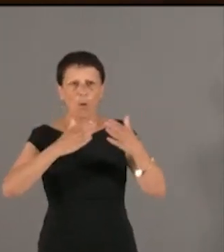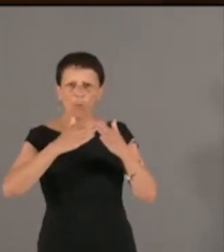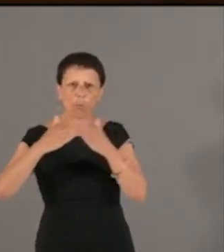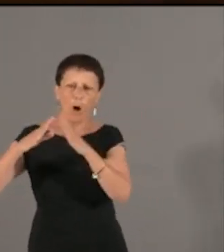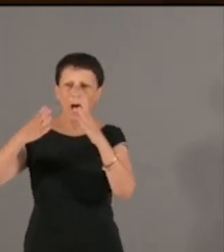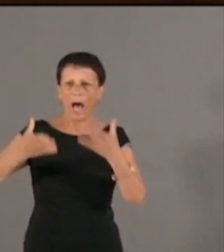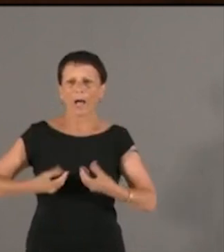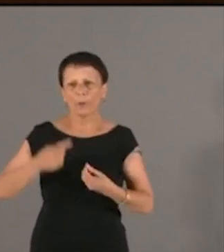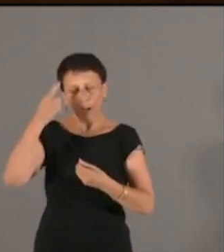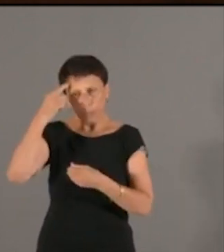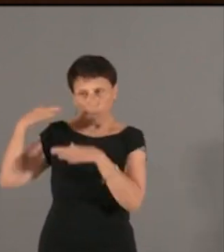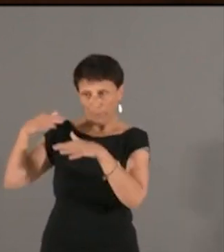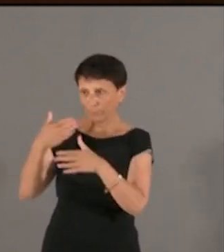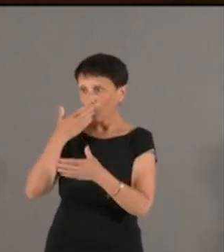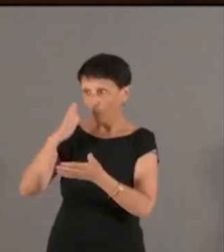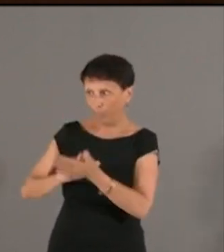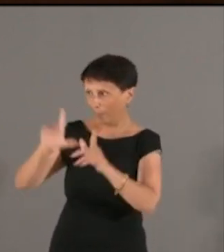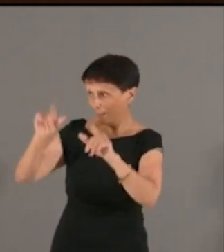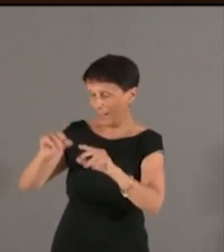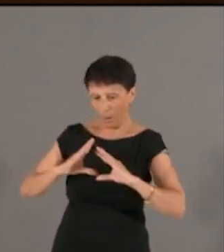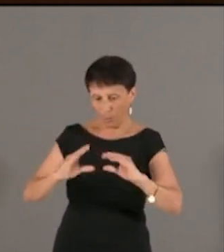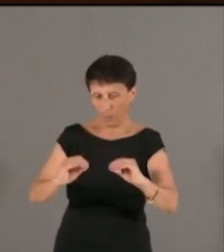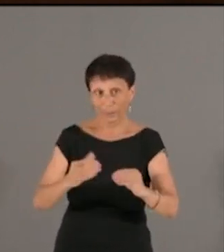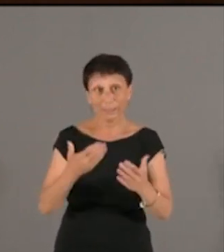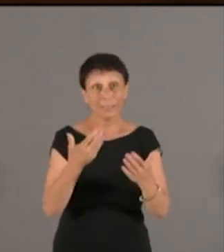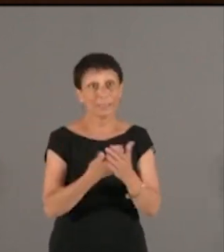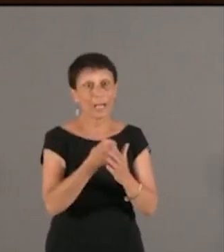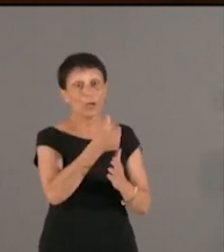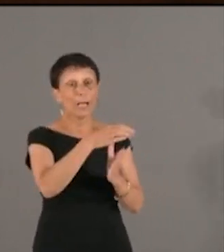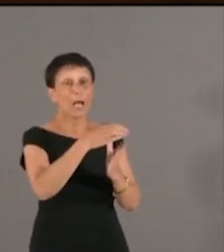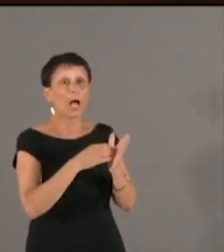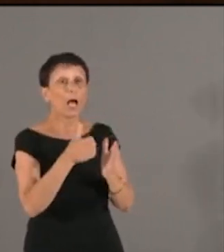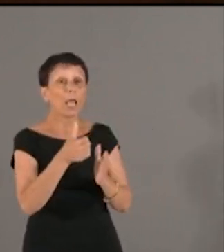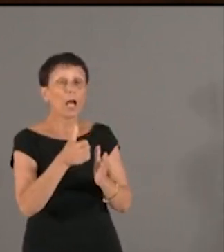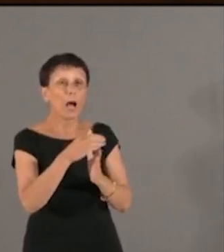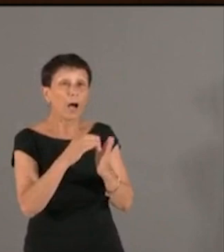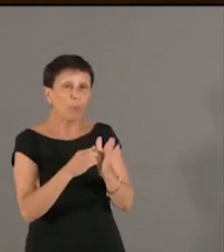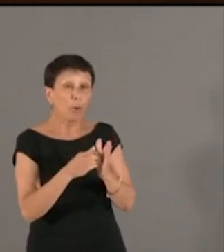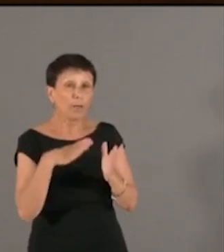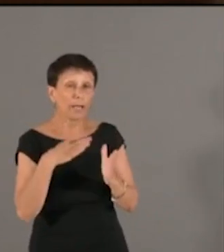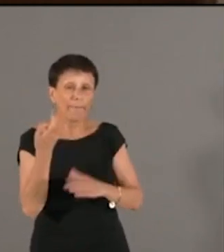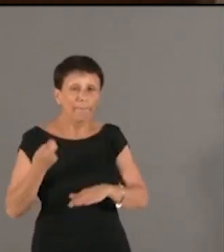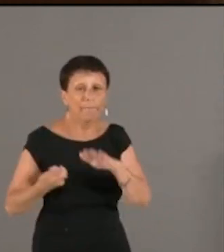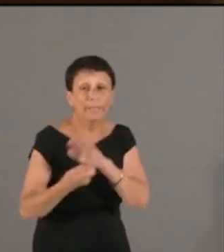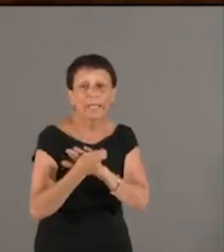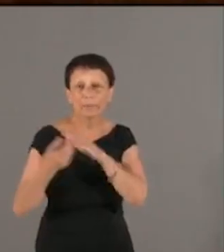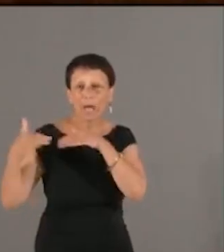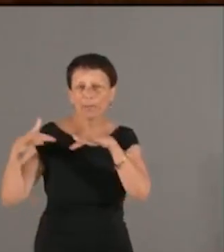tenue. Cela nous coûte sur un simple rapport, sur une année, parce qu'il y en a tellement de financement de